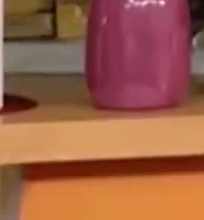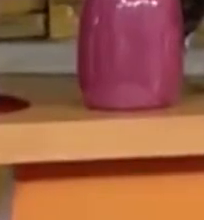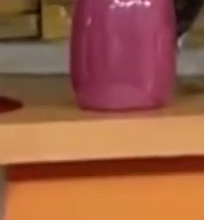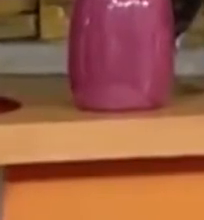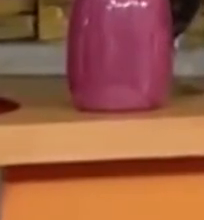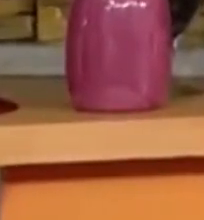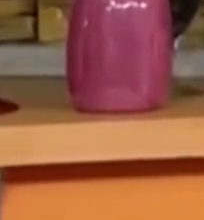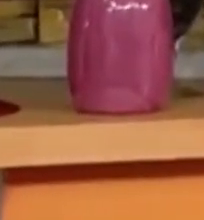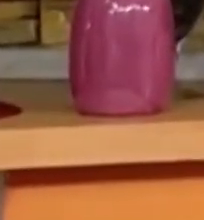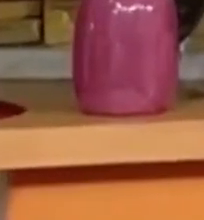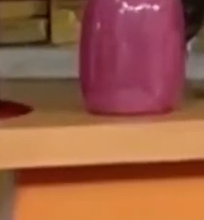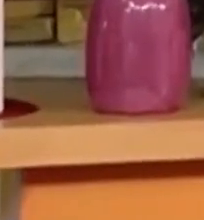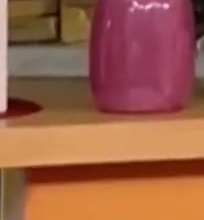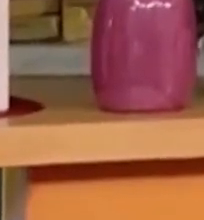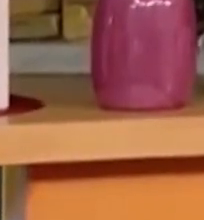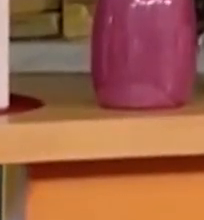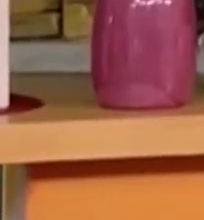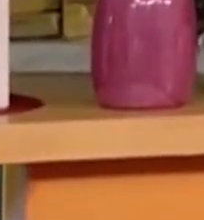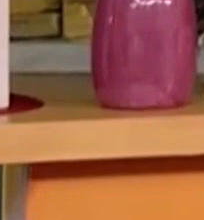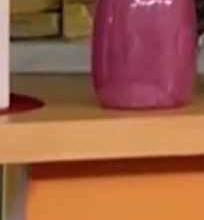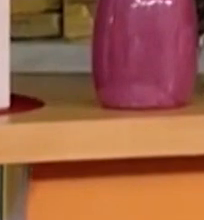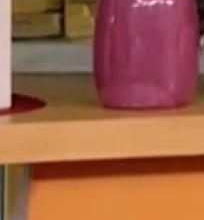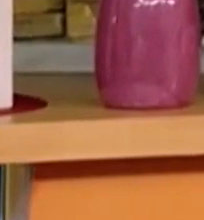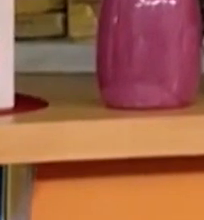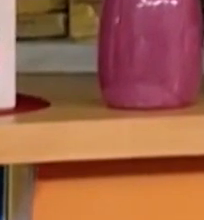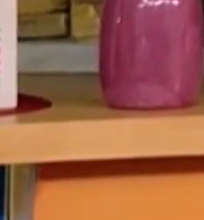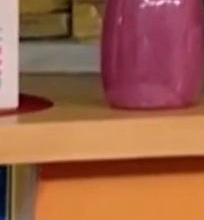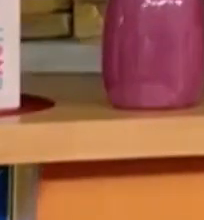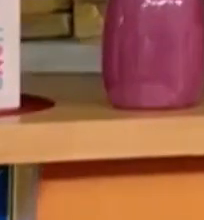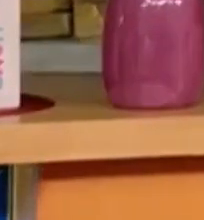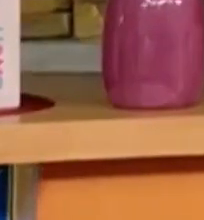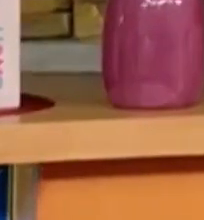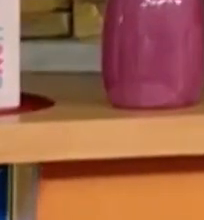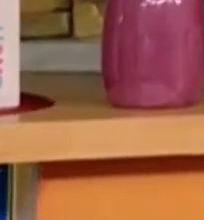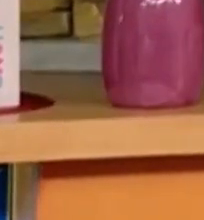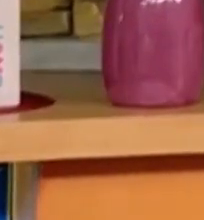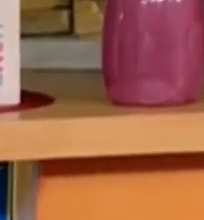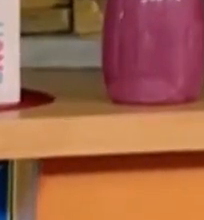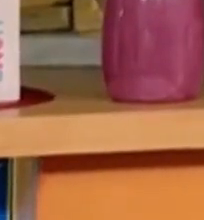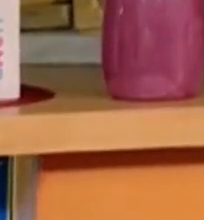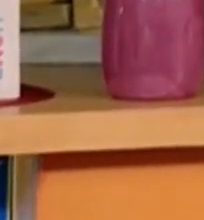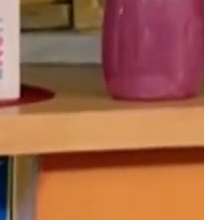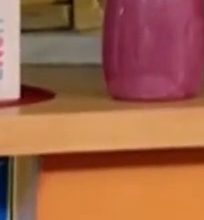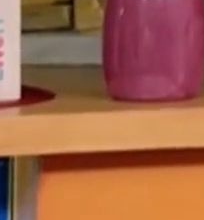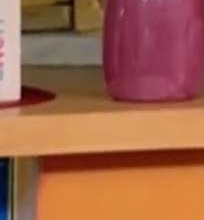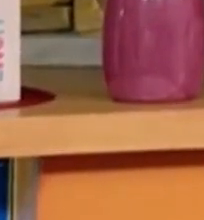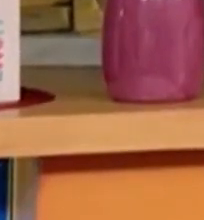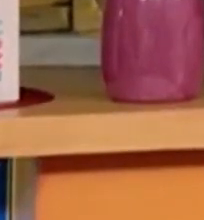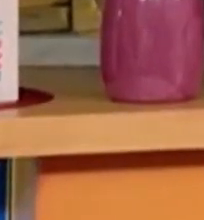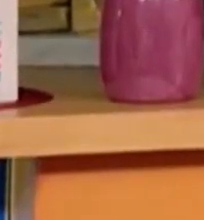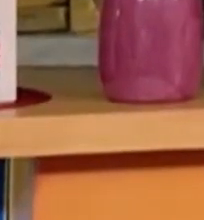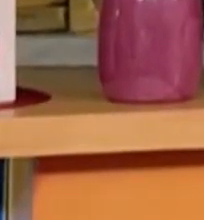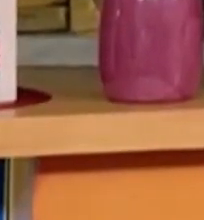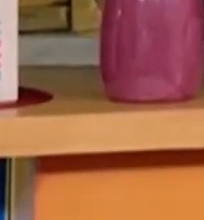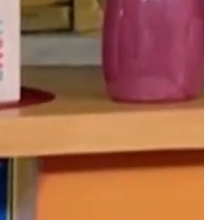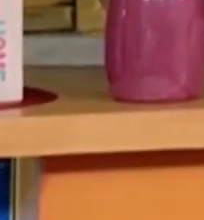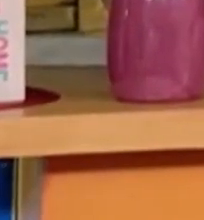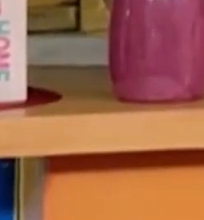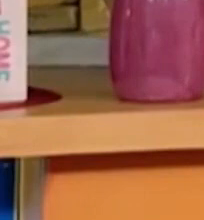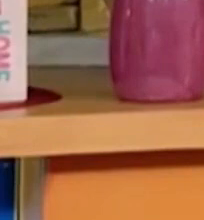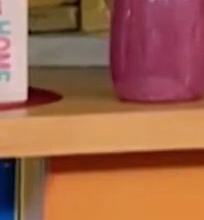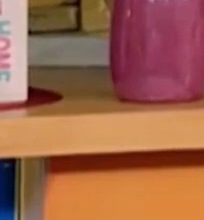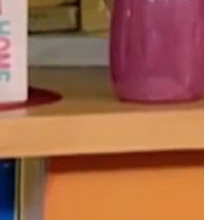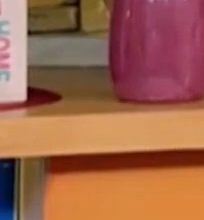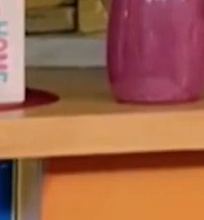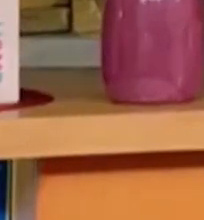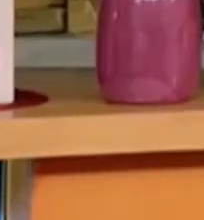Igan, mauna ka sa mga balita. Panoorin ang unang balita sa unang hirit. At iba pang award-winning news ka sa youtube.com/GMA News.